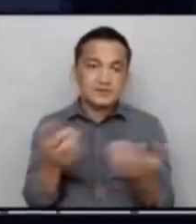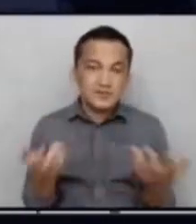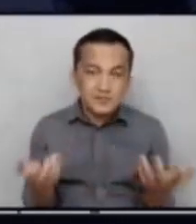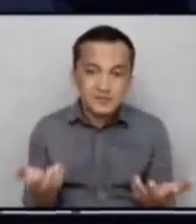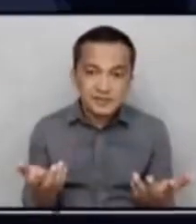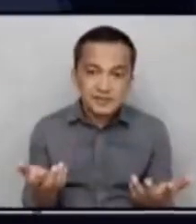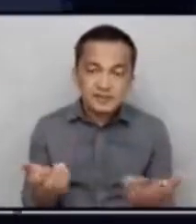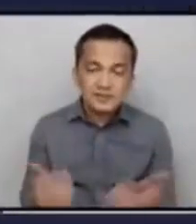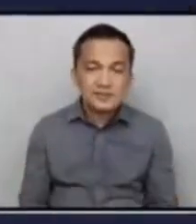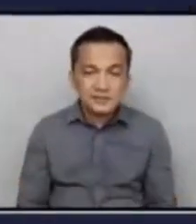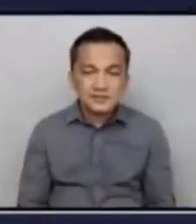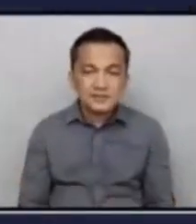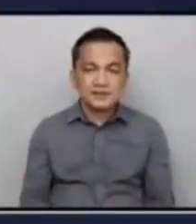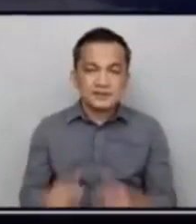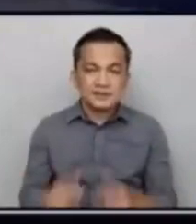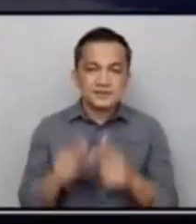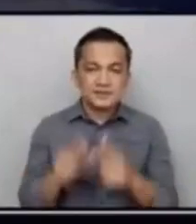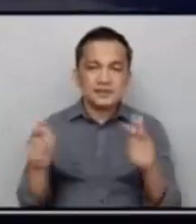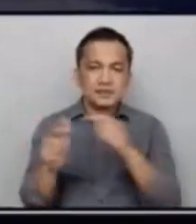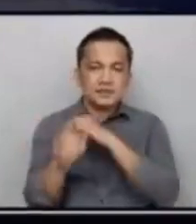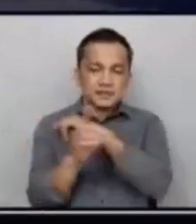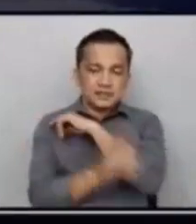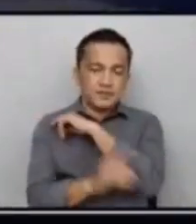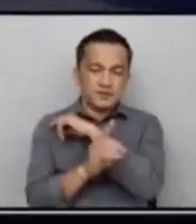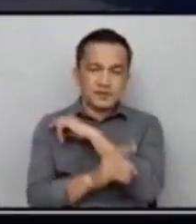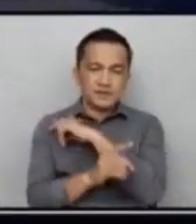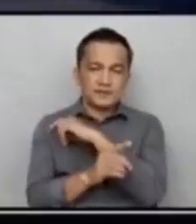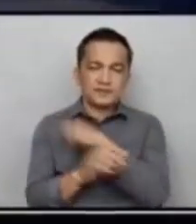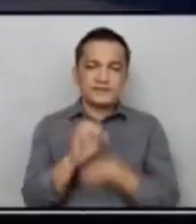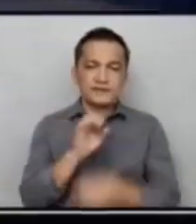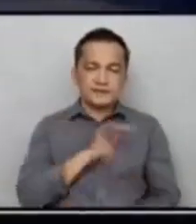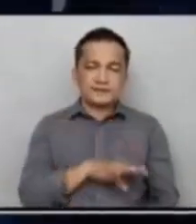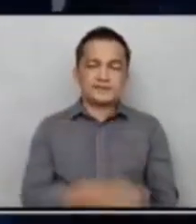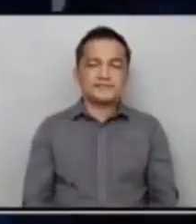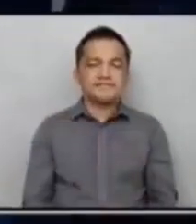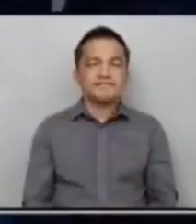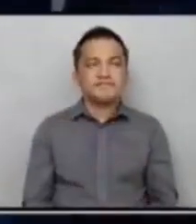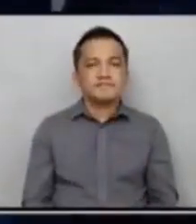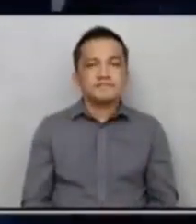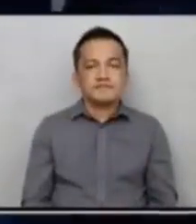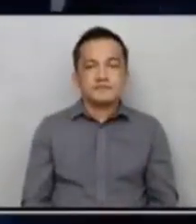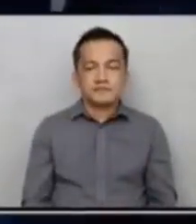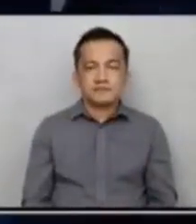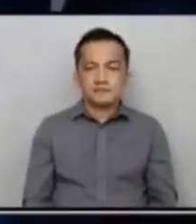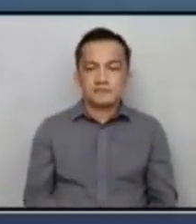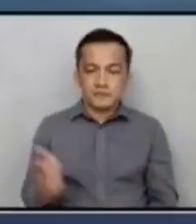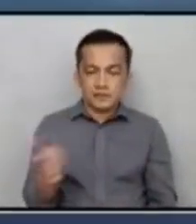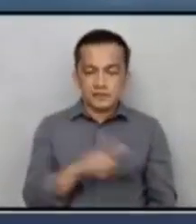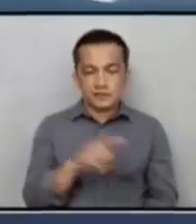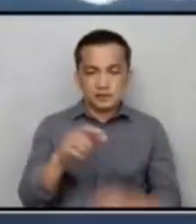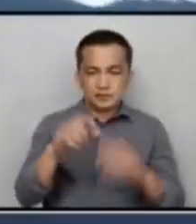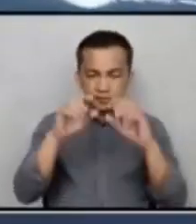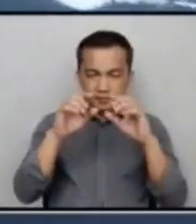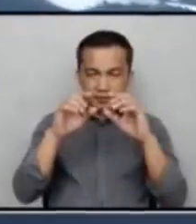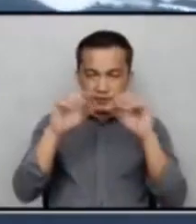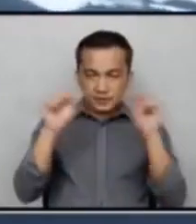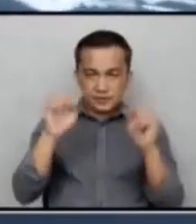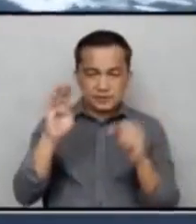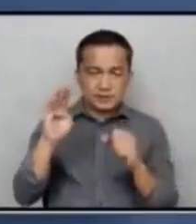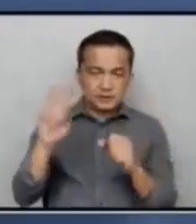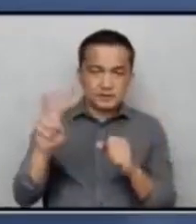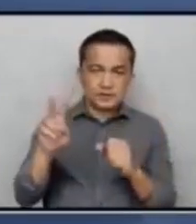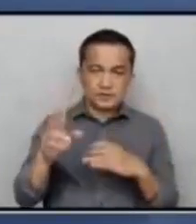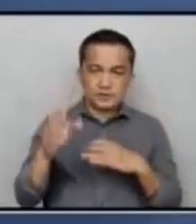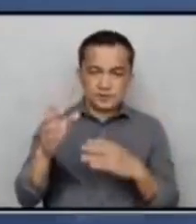huge demographic dividend. Nanindigan naman si President Marcos sa commitment para sa kapayapaan bilang bahagi ng